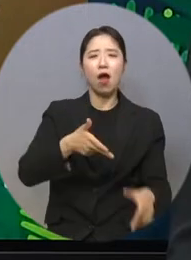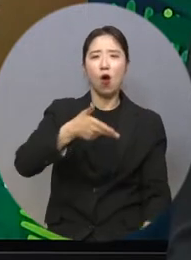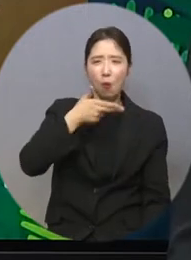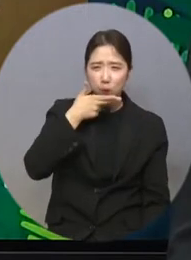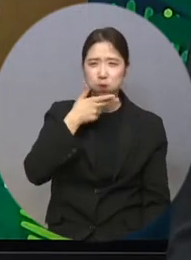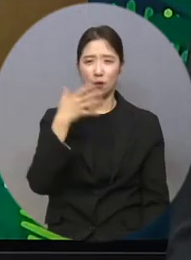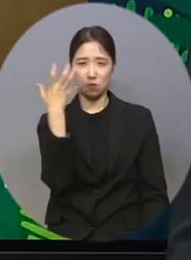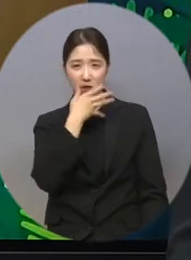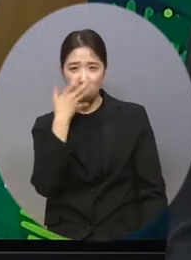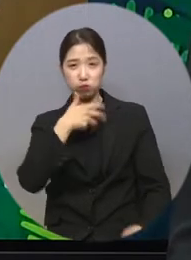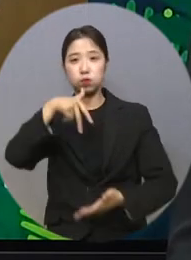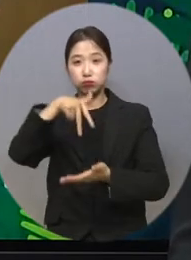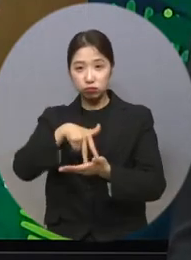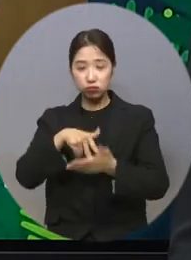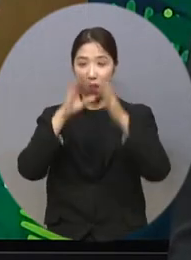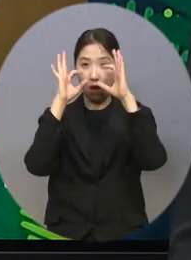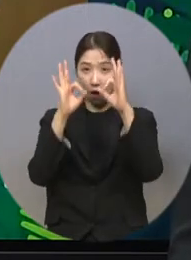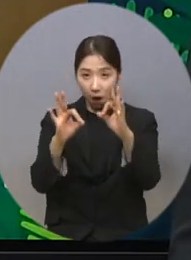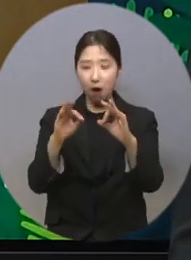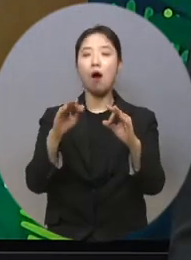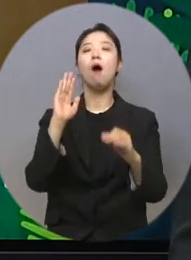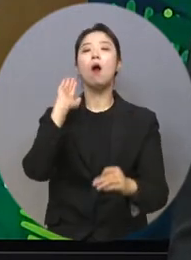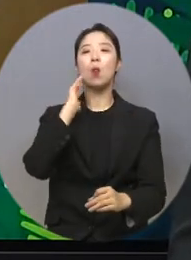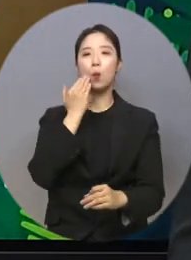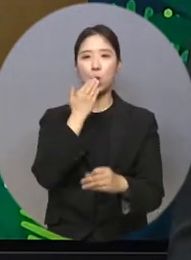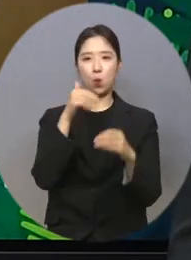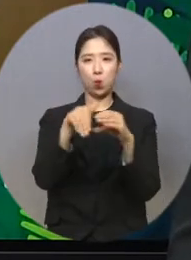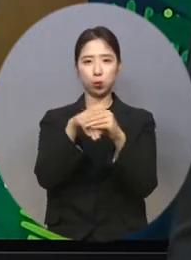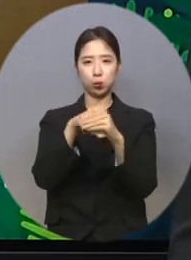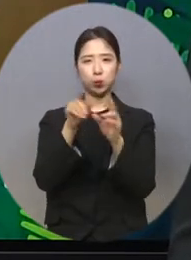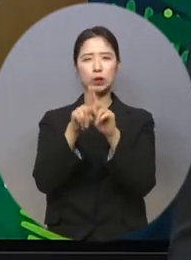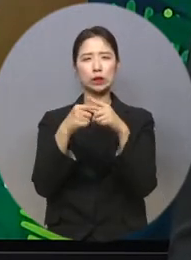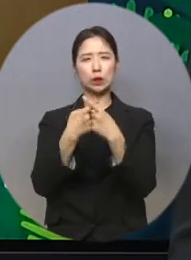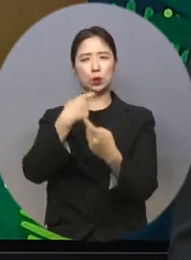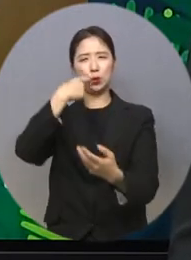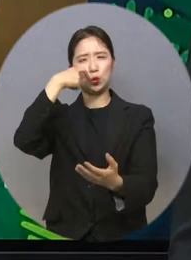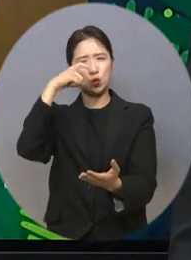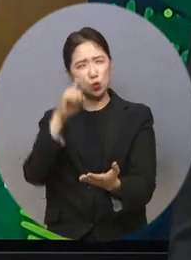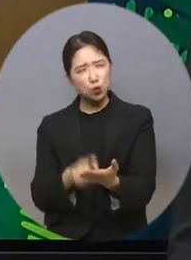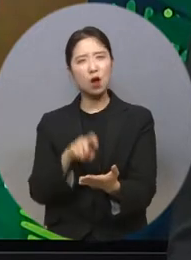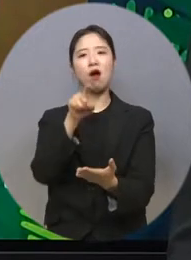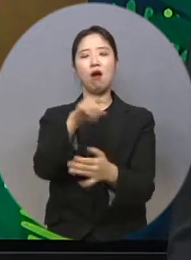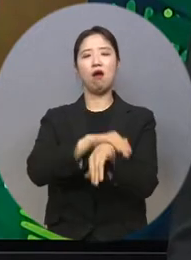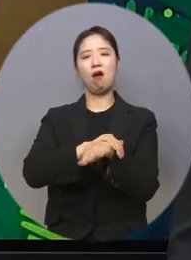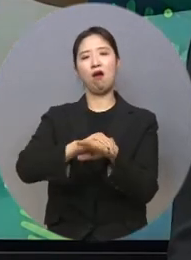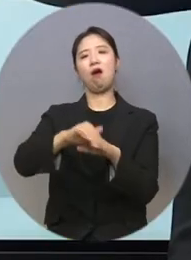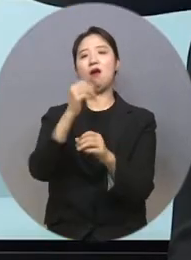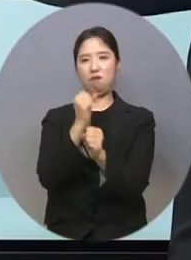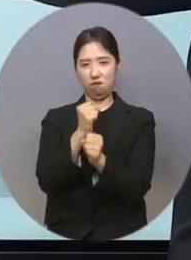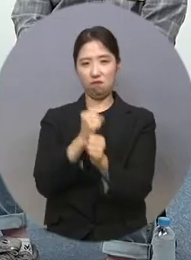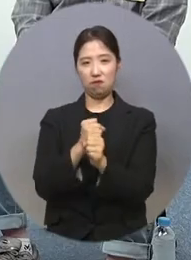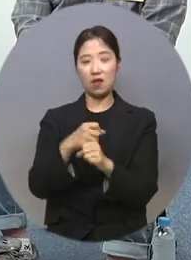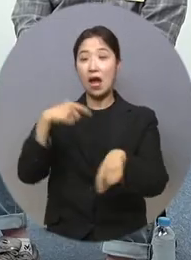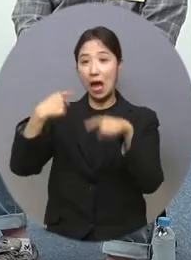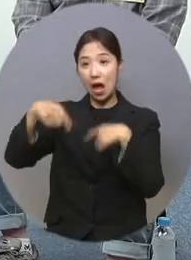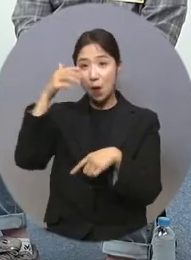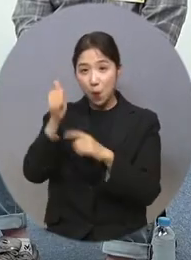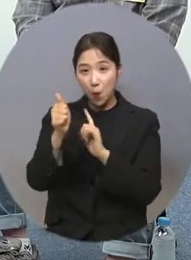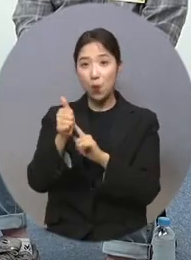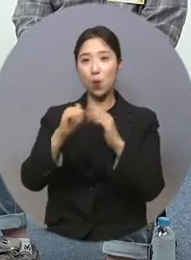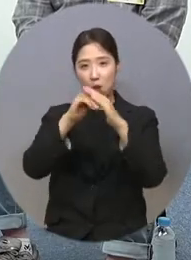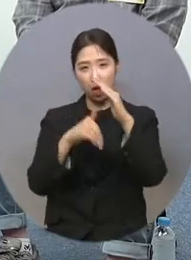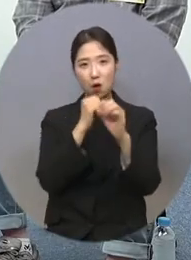때도 굉장히 농인 문화를 이해하기에는 잘 만들어진 사실 이 감독 이 각색과 연출을 다 직접